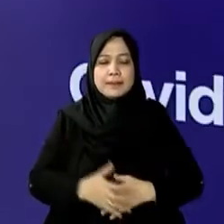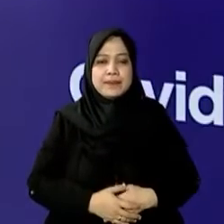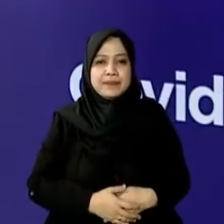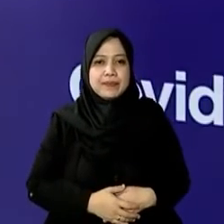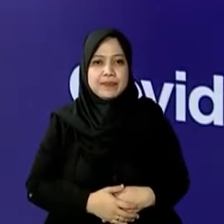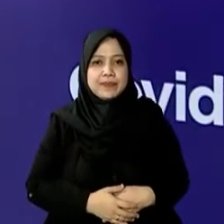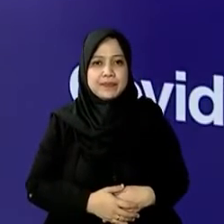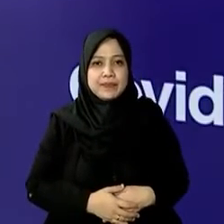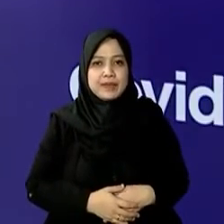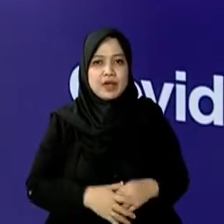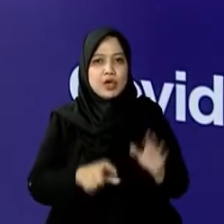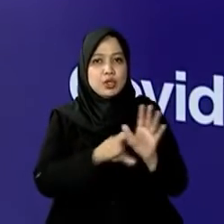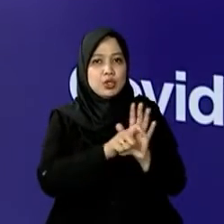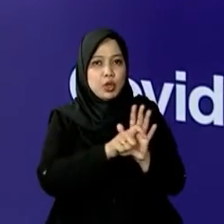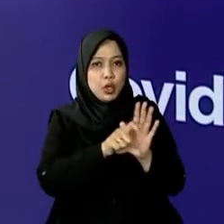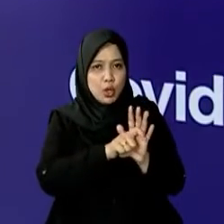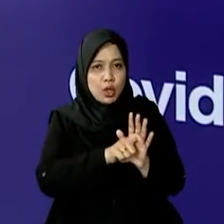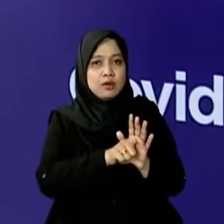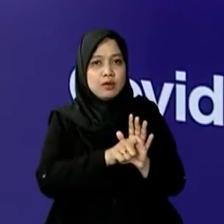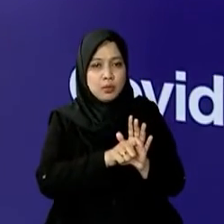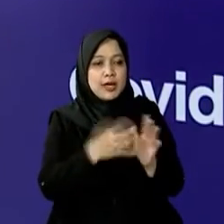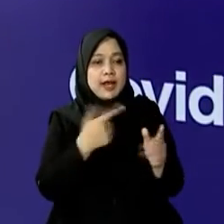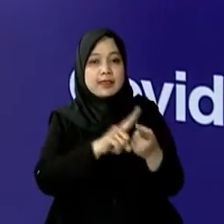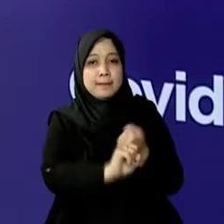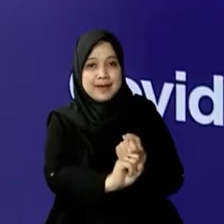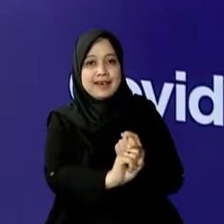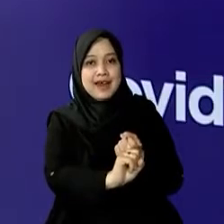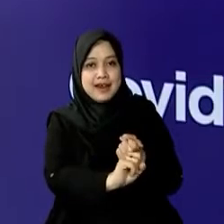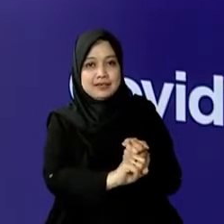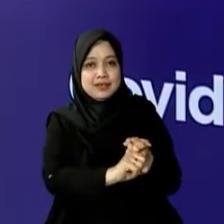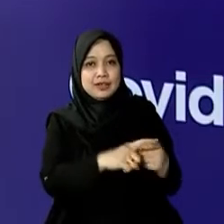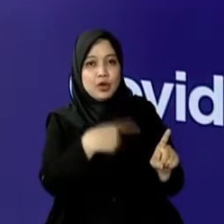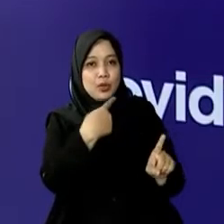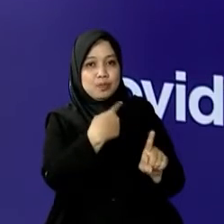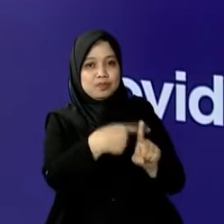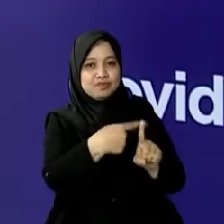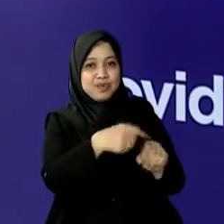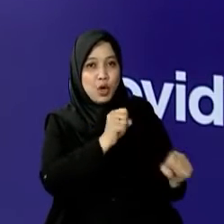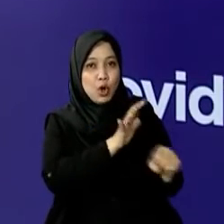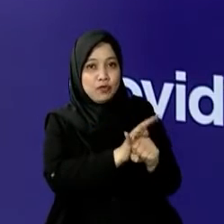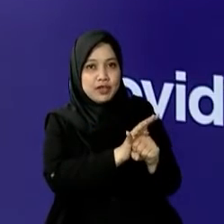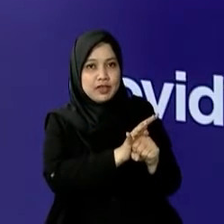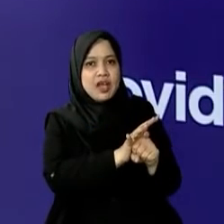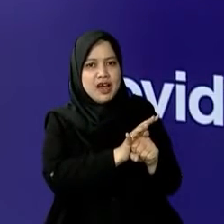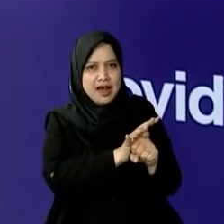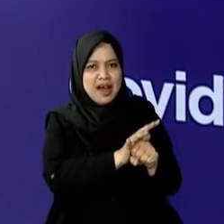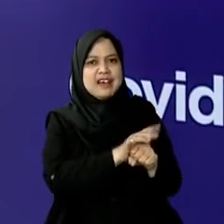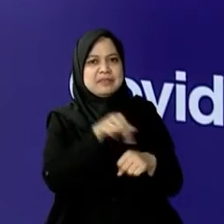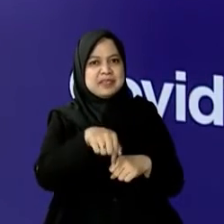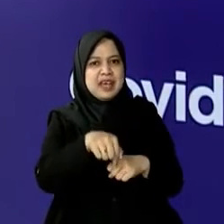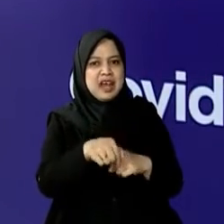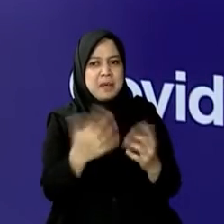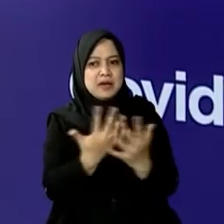misalkan saya atau ada salah satu teman saya yang kena positif khotib gitu itu masih ada masyarakat yang kayak